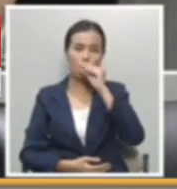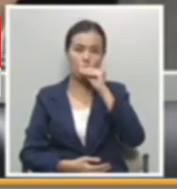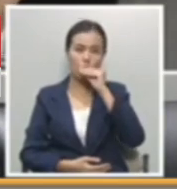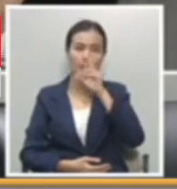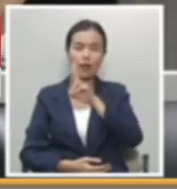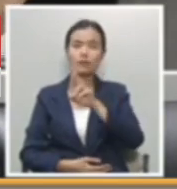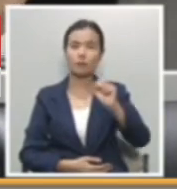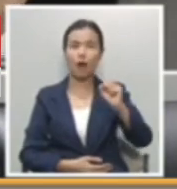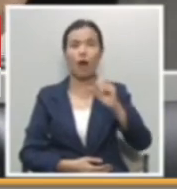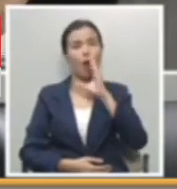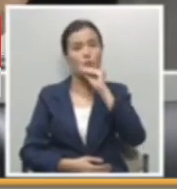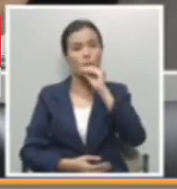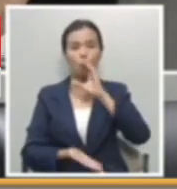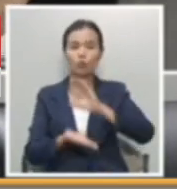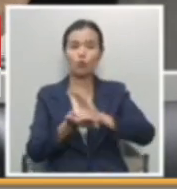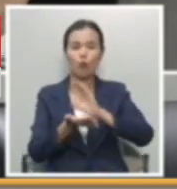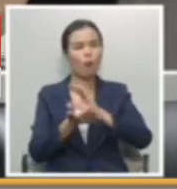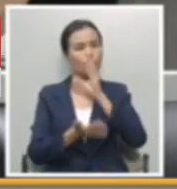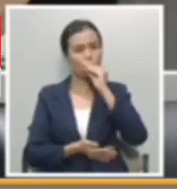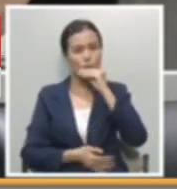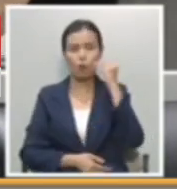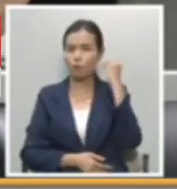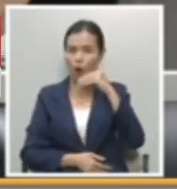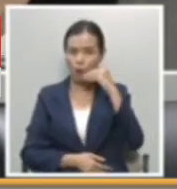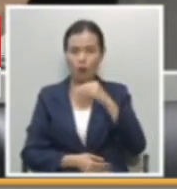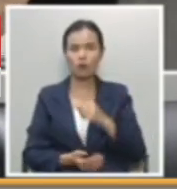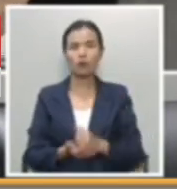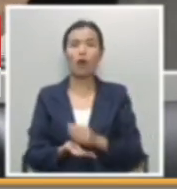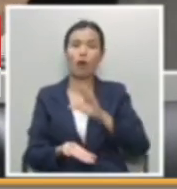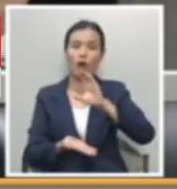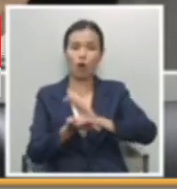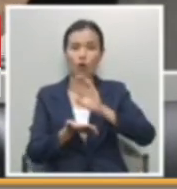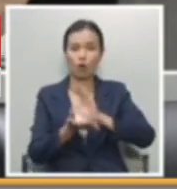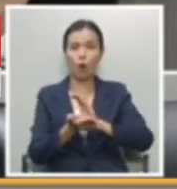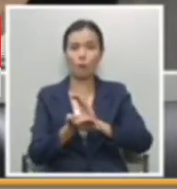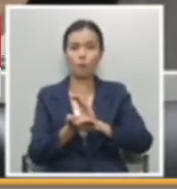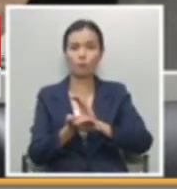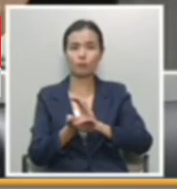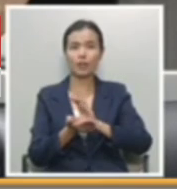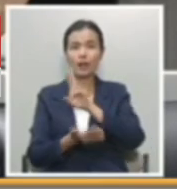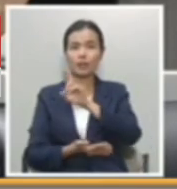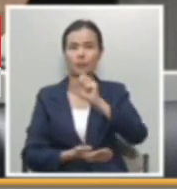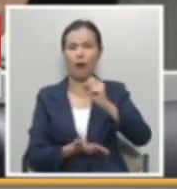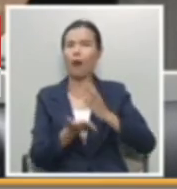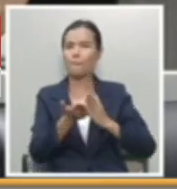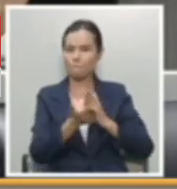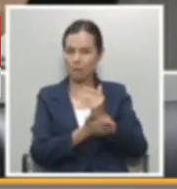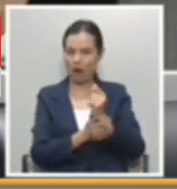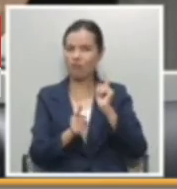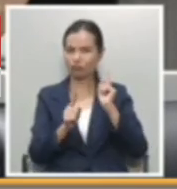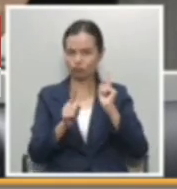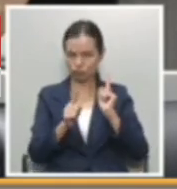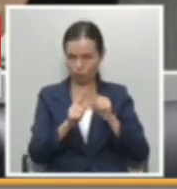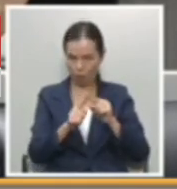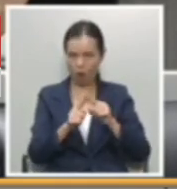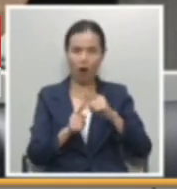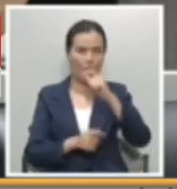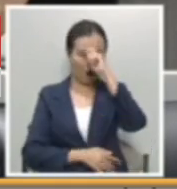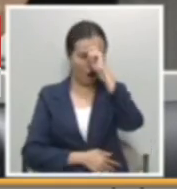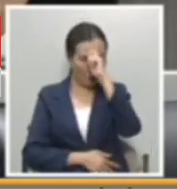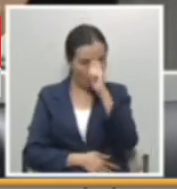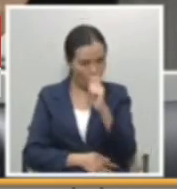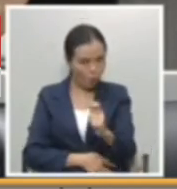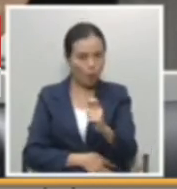ณเนี่ยการอภิปรายงบประมาณพูดกันตลอดว่างบประมาณที่ผ่านสภาต้องศักดิ์สิทธิ์เรา